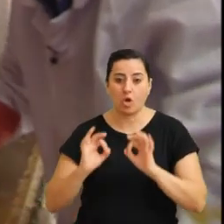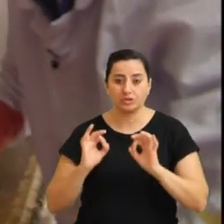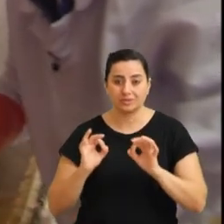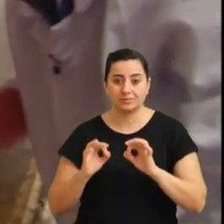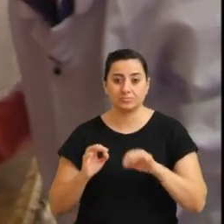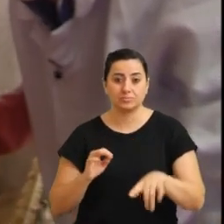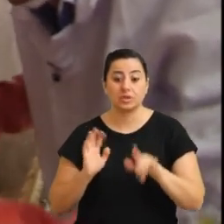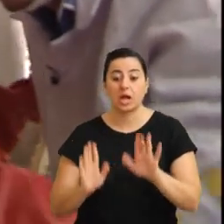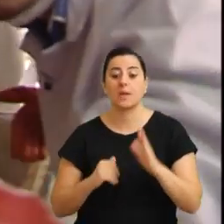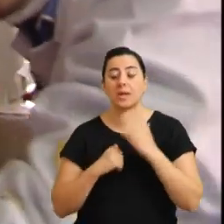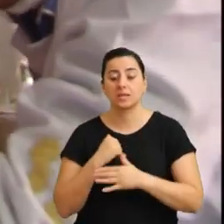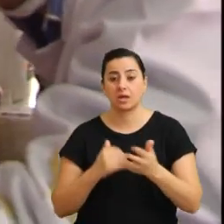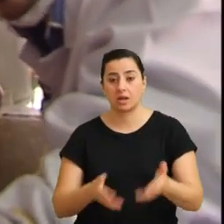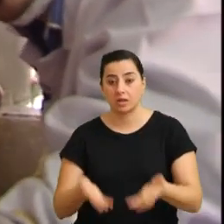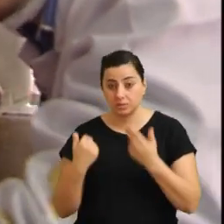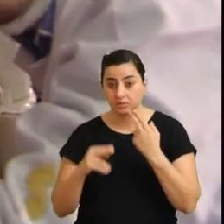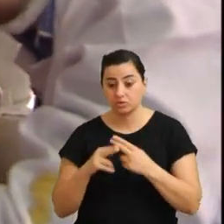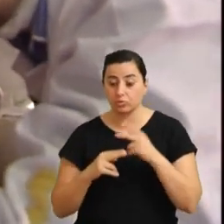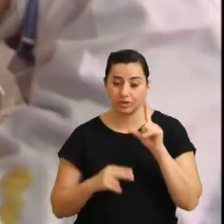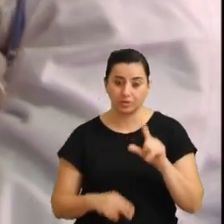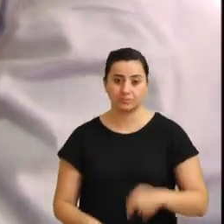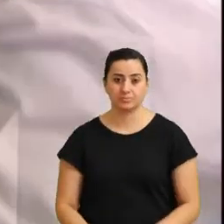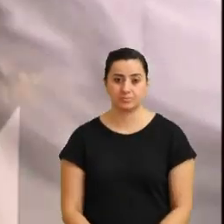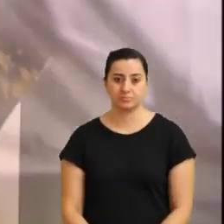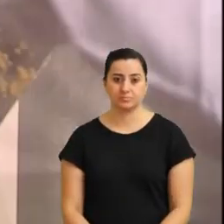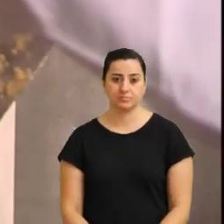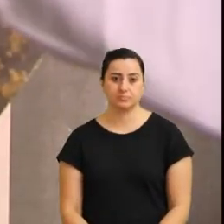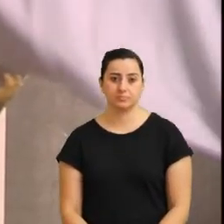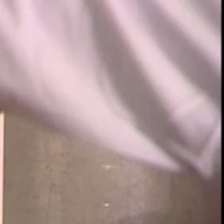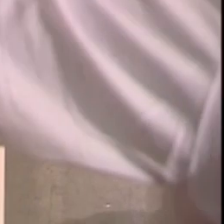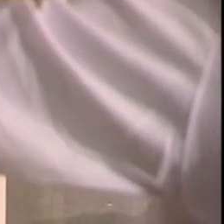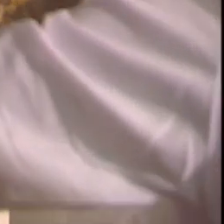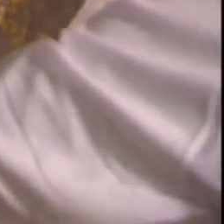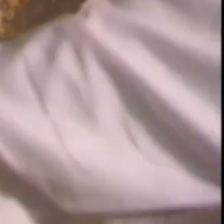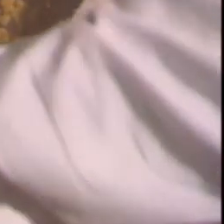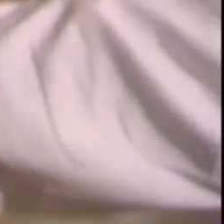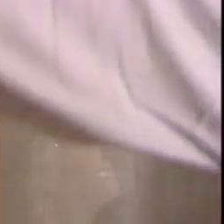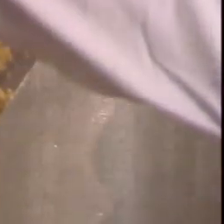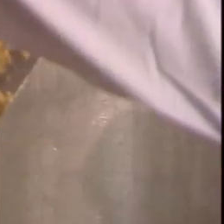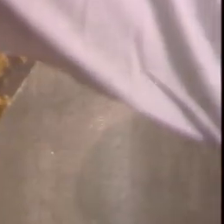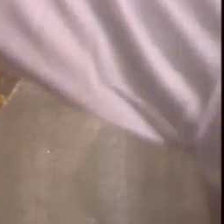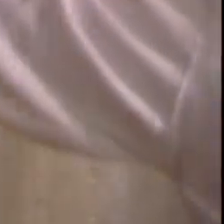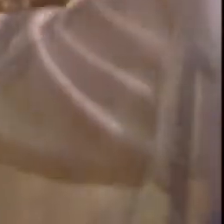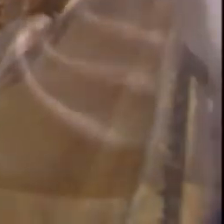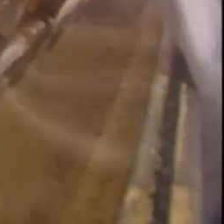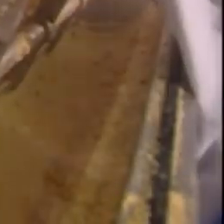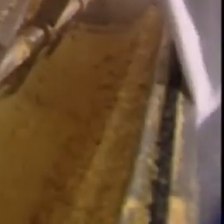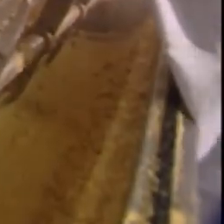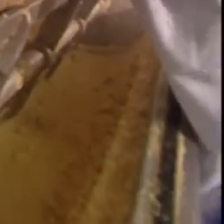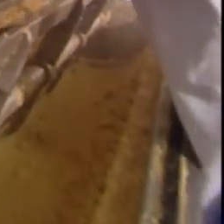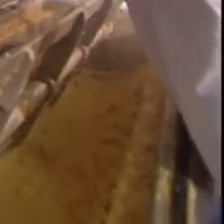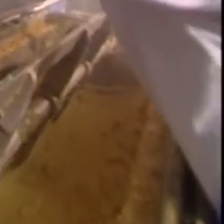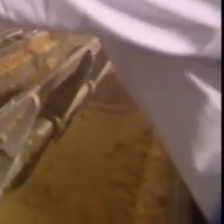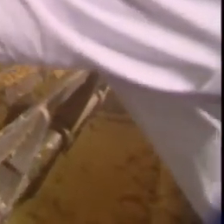Süzülen malzeme burada kalmaması lazım. Daha sonra işleme devam edebilmek için. Elindeki aparatla küspeyi silip